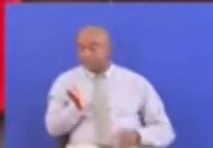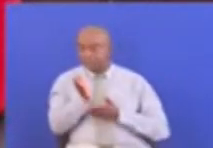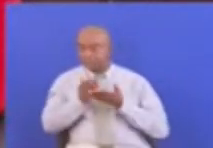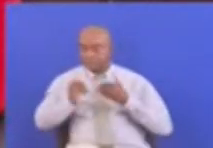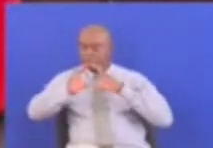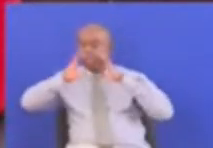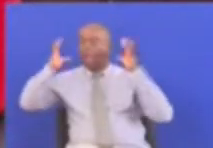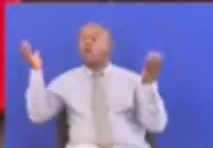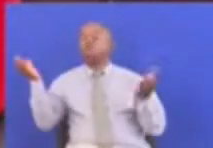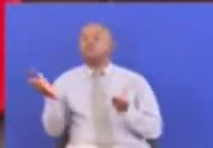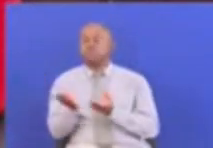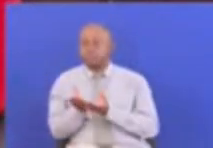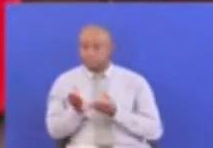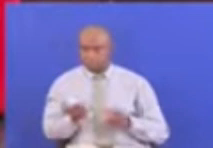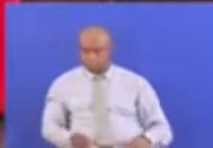na